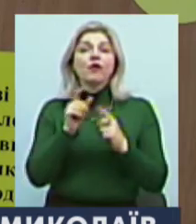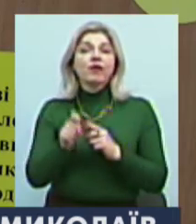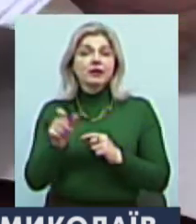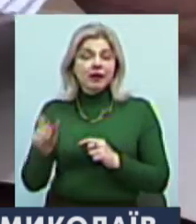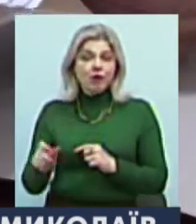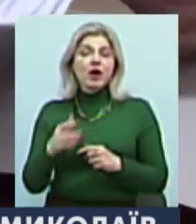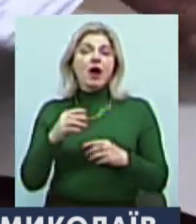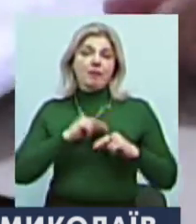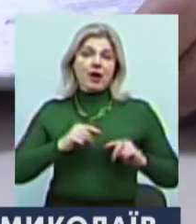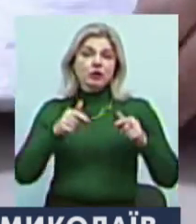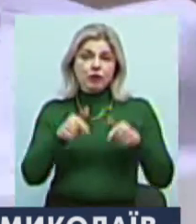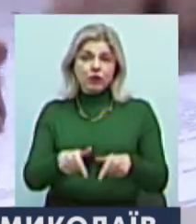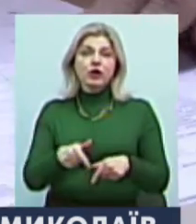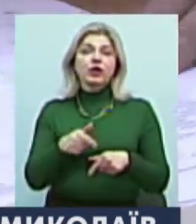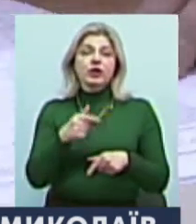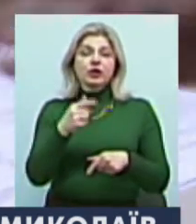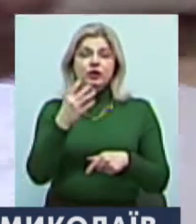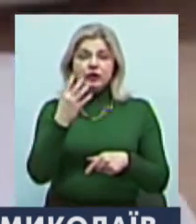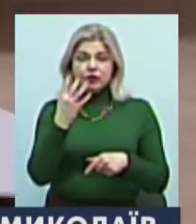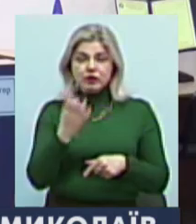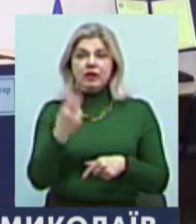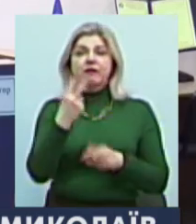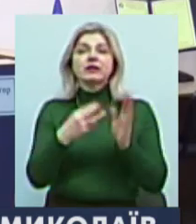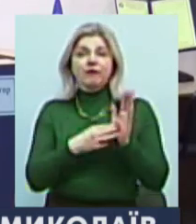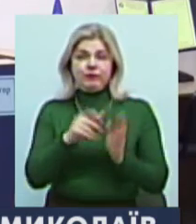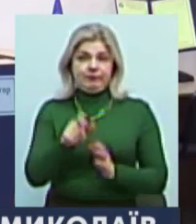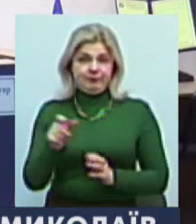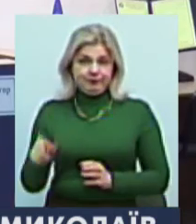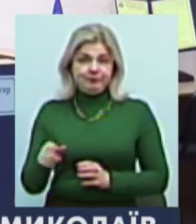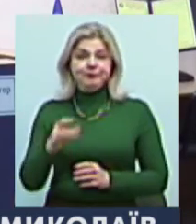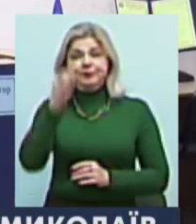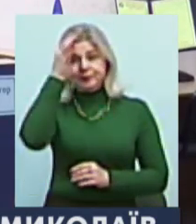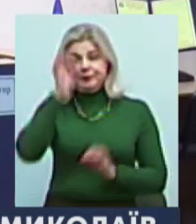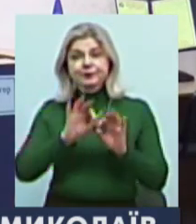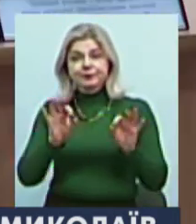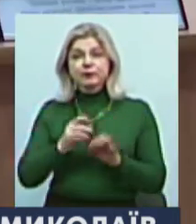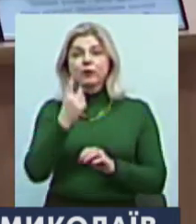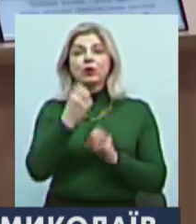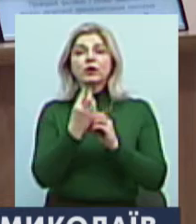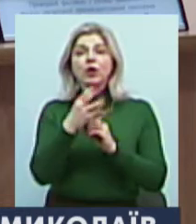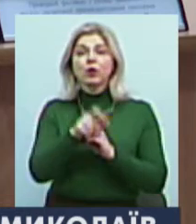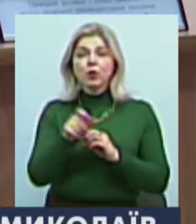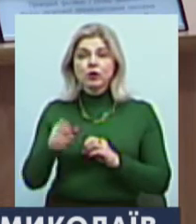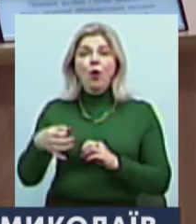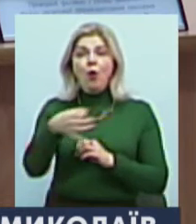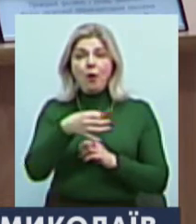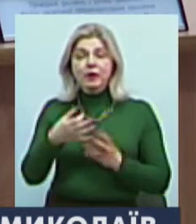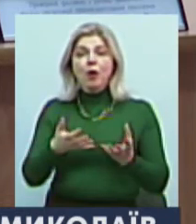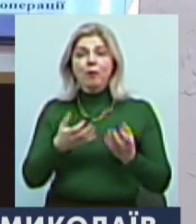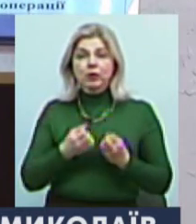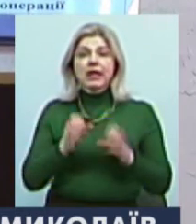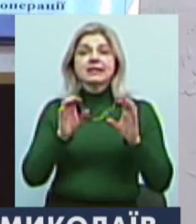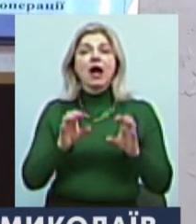радників працевлаштувалось 488 осіб. Нагадаємо, щодня 113 людей в області отримує